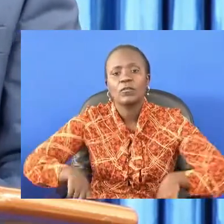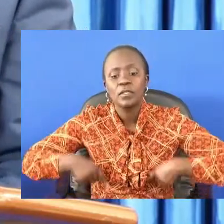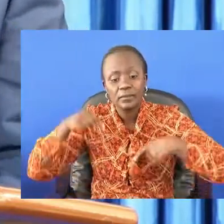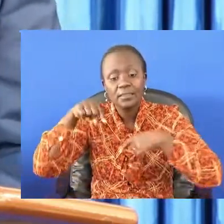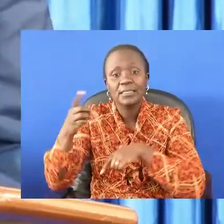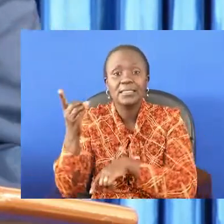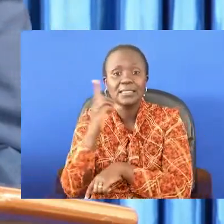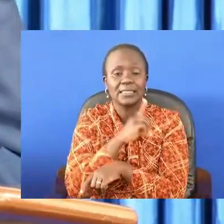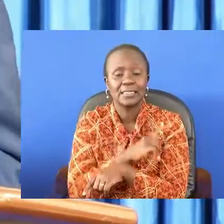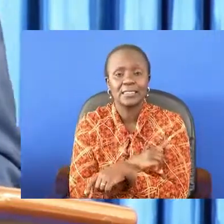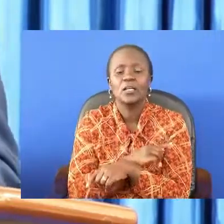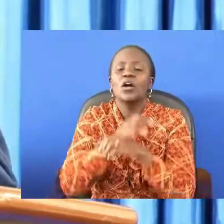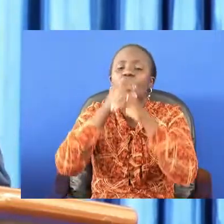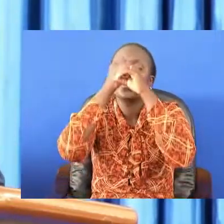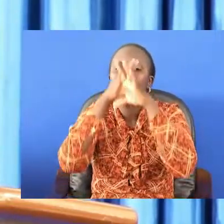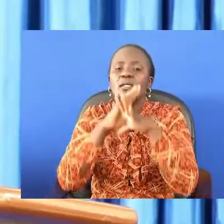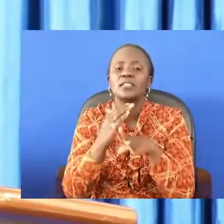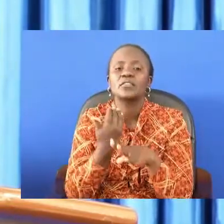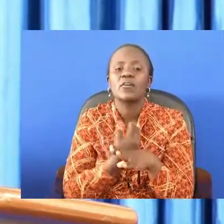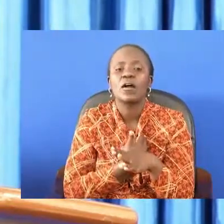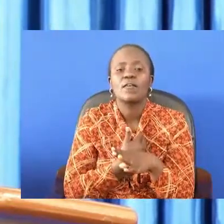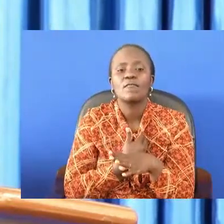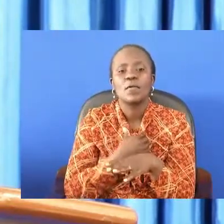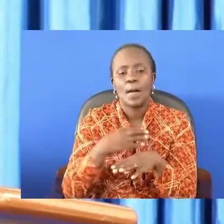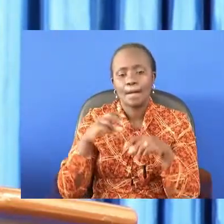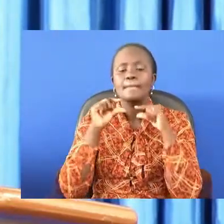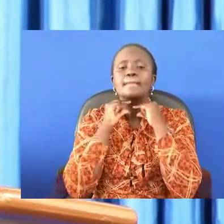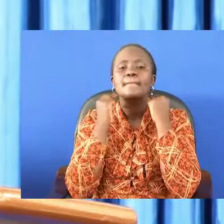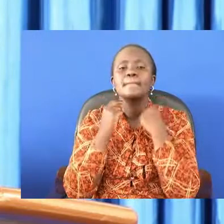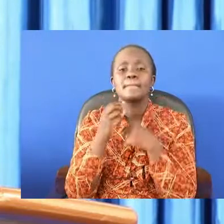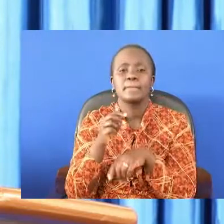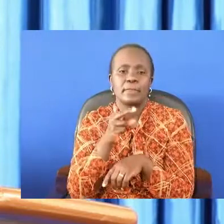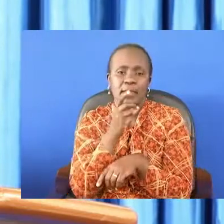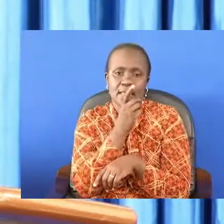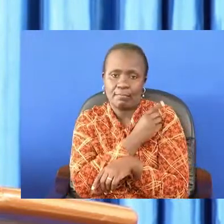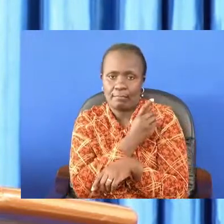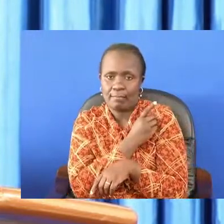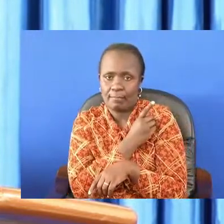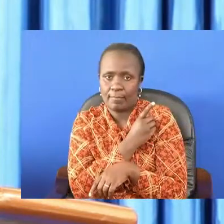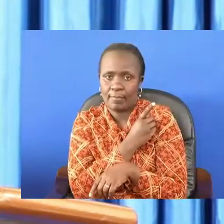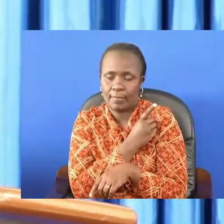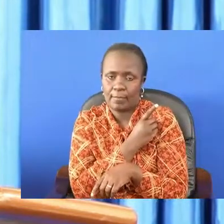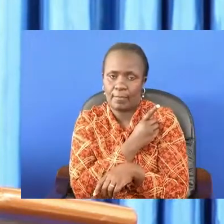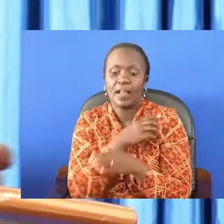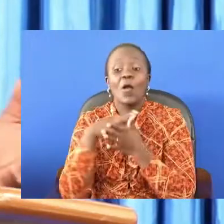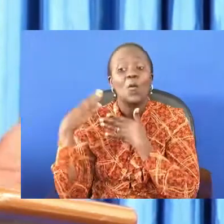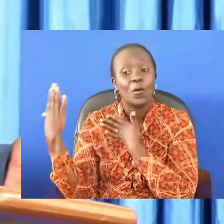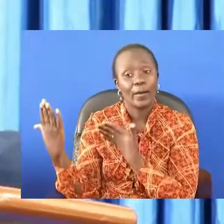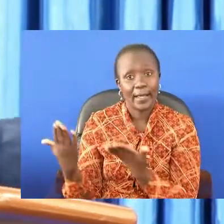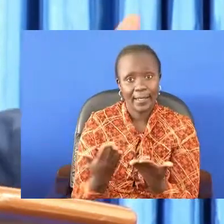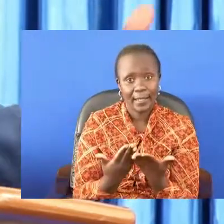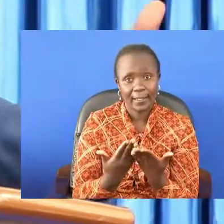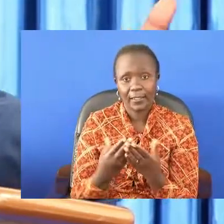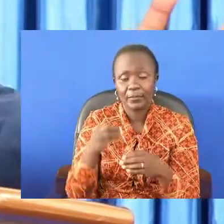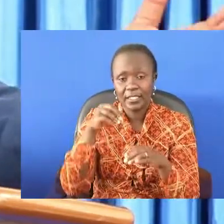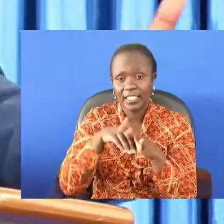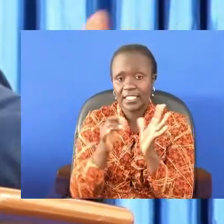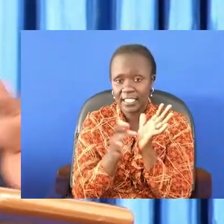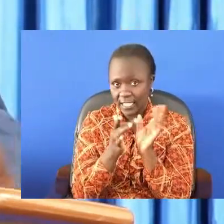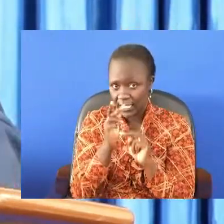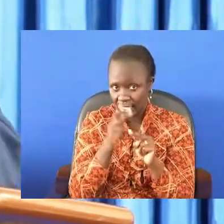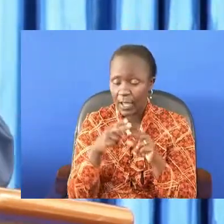ya leo tumebarikiwa kuwa na mchungaji wetu Reverend David Ngángá, na ninamkaribisha katika jina la